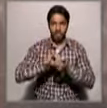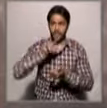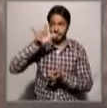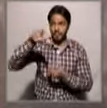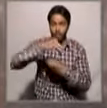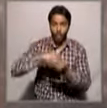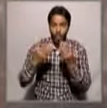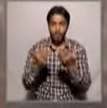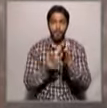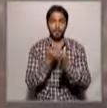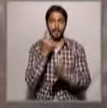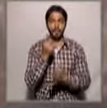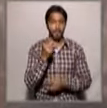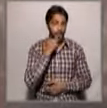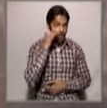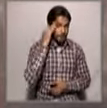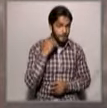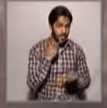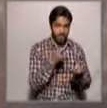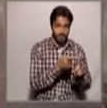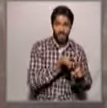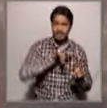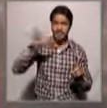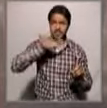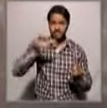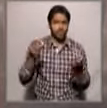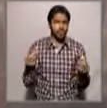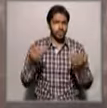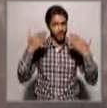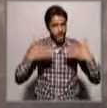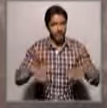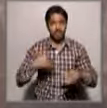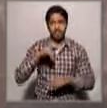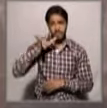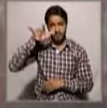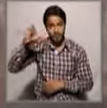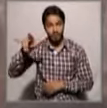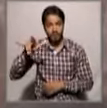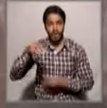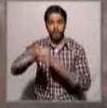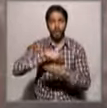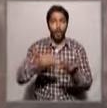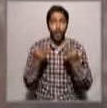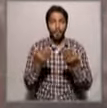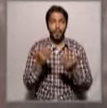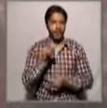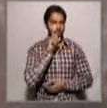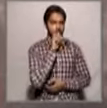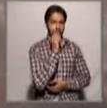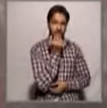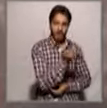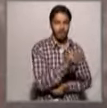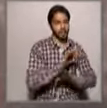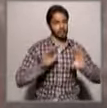تصنع لنفسها فلا مانع من ذلك على الإطلاق، والرأي بذلك بالجواز، لأنها لم تصنع عمرتين في سفرة